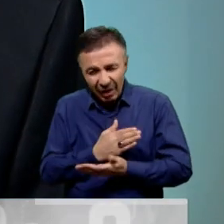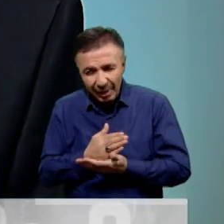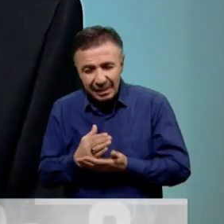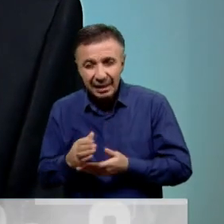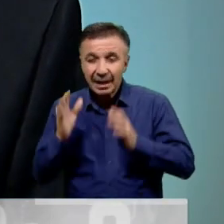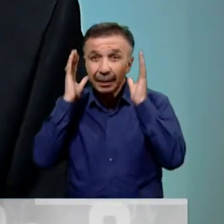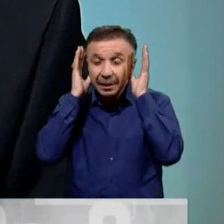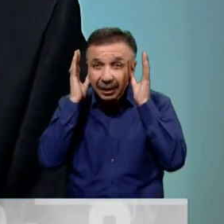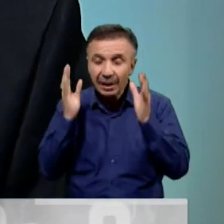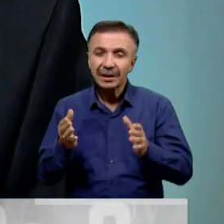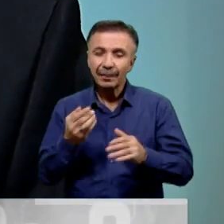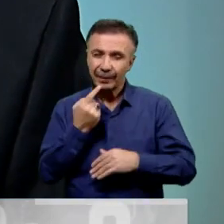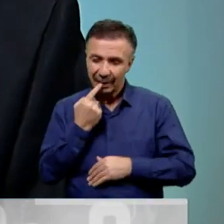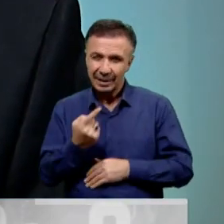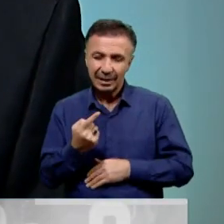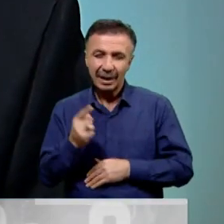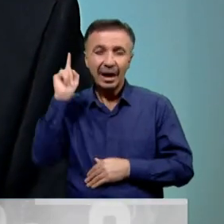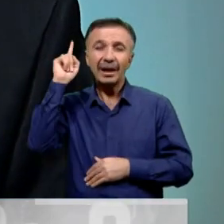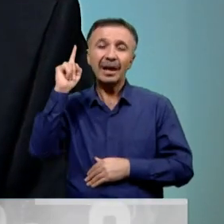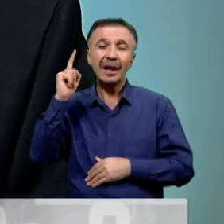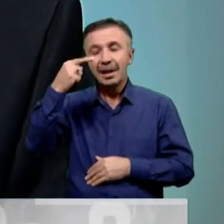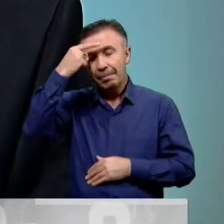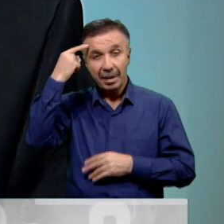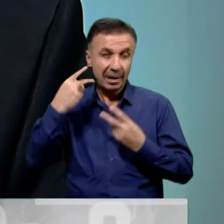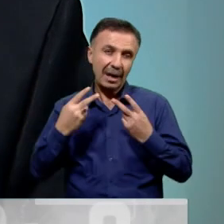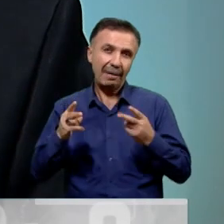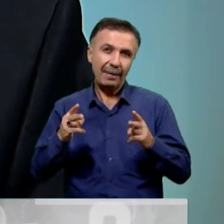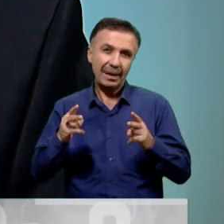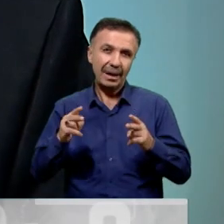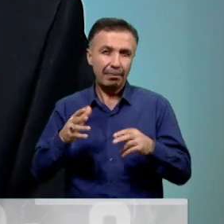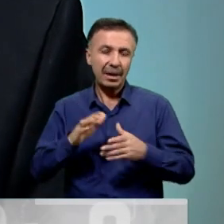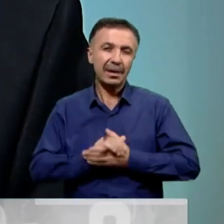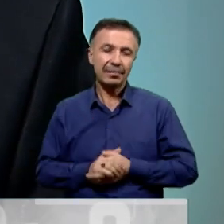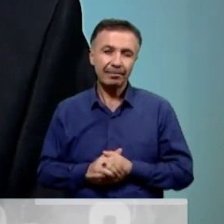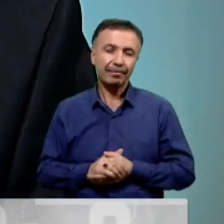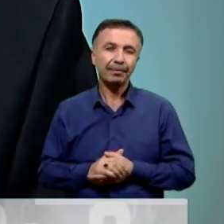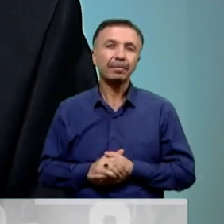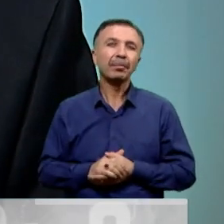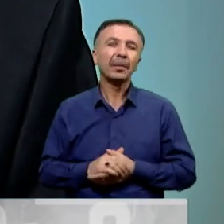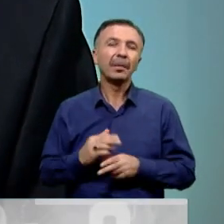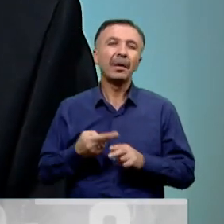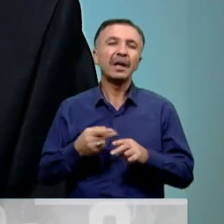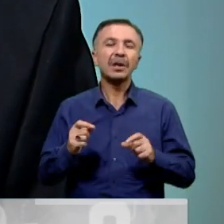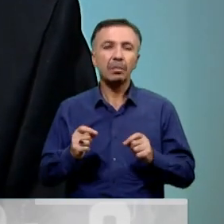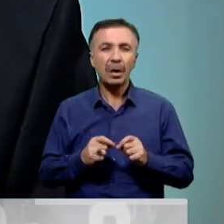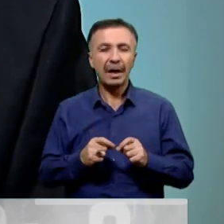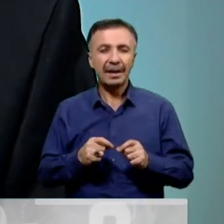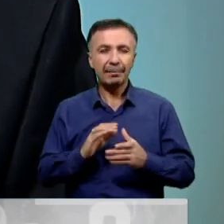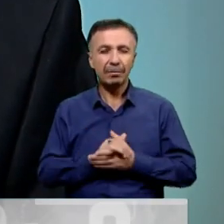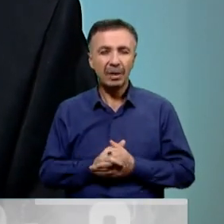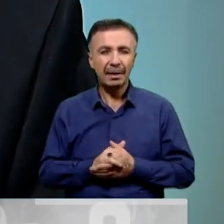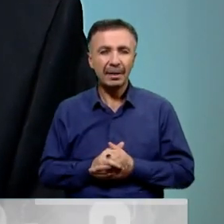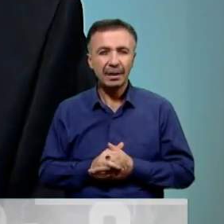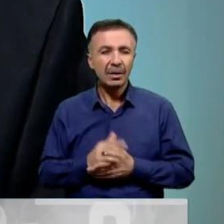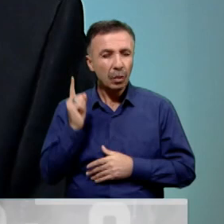rahim olan Cenab-ı Hak size iltifat edebilir. Bakın, örneği ne? Mesela Buhari'de geçen meşhur bir hadis